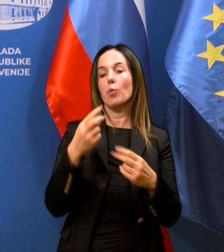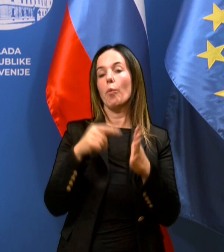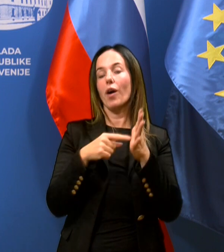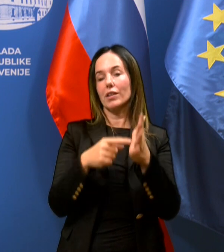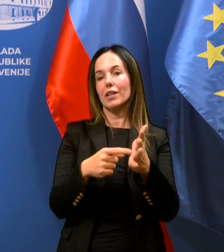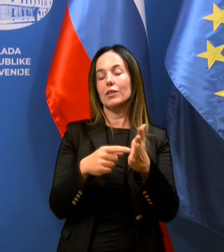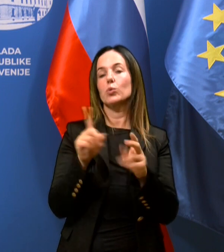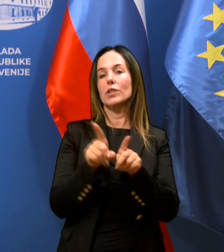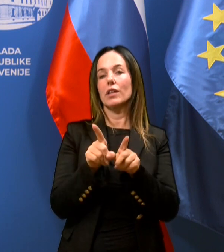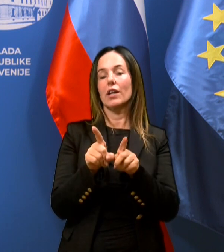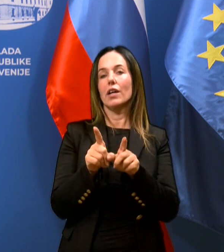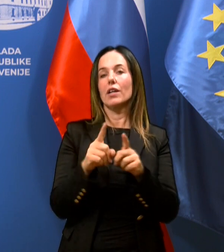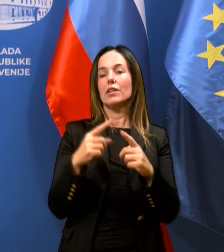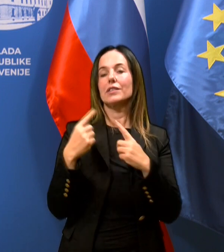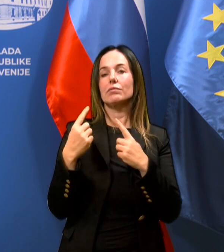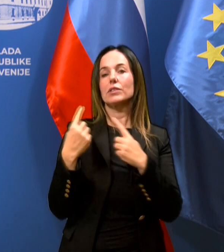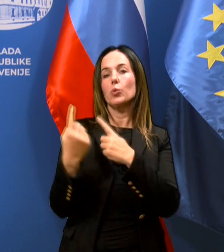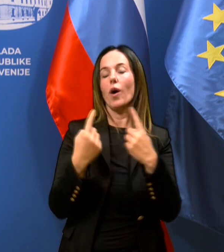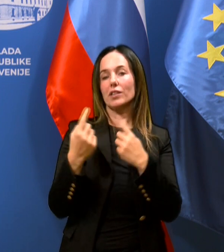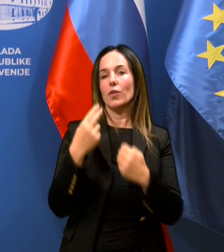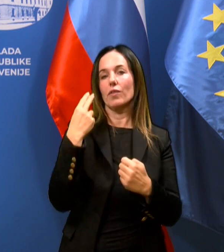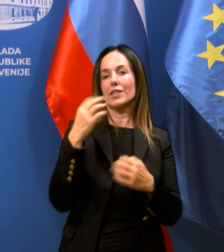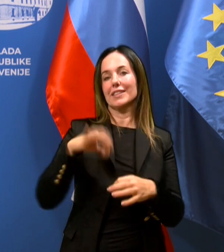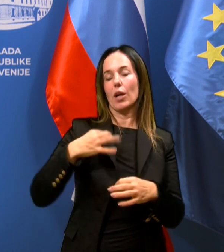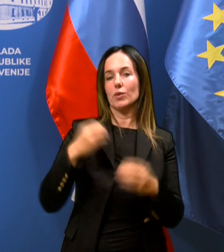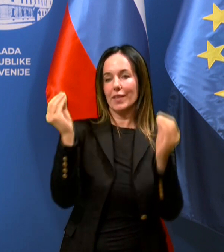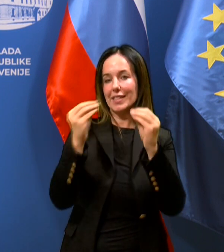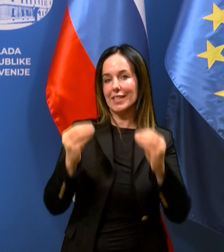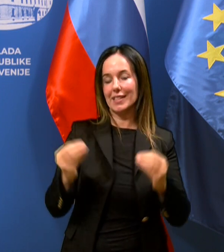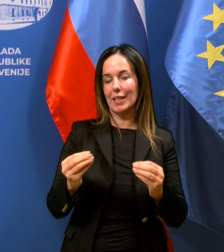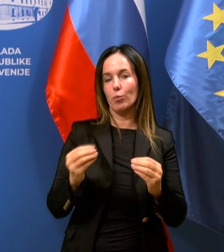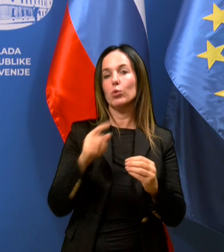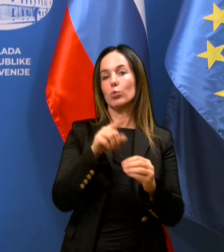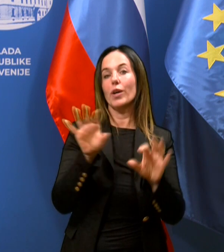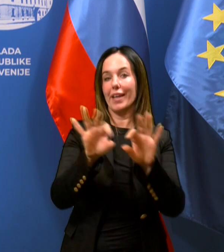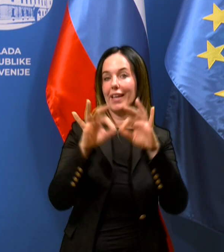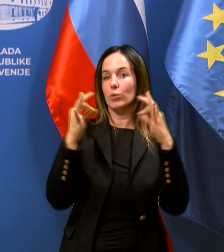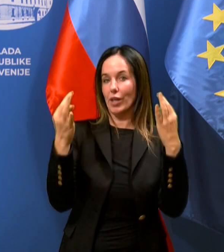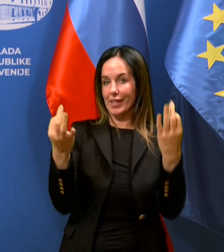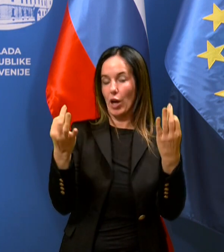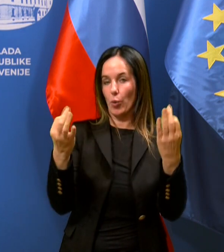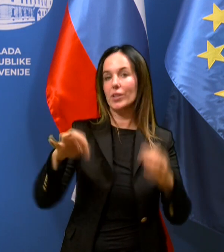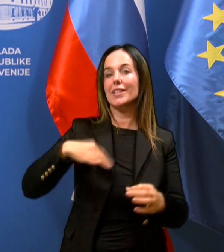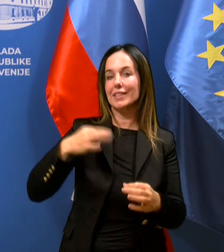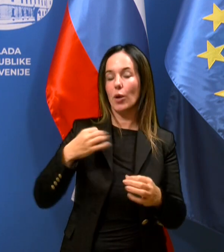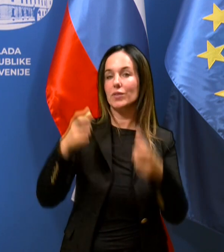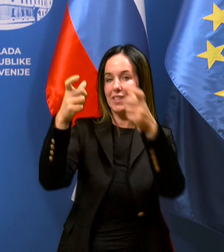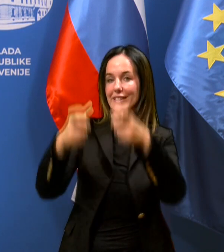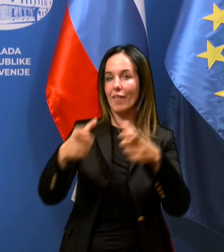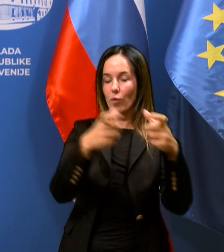sistema, torej javnih in delno torej javnih zdravstvenih